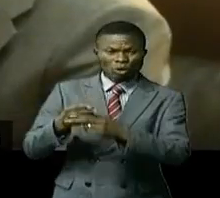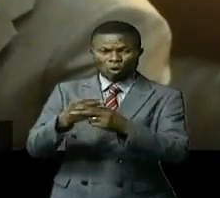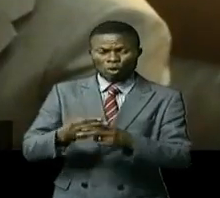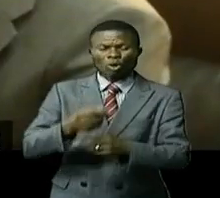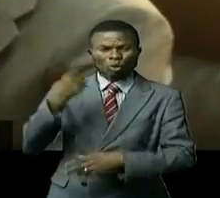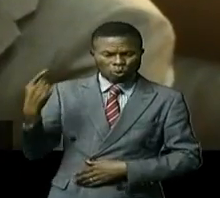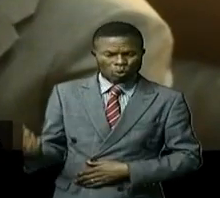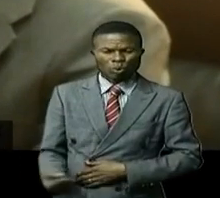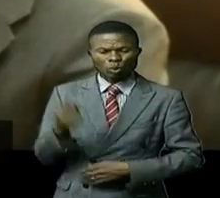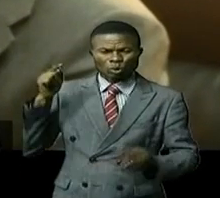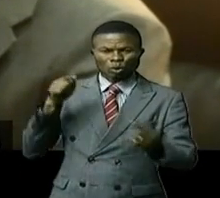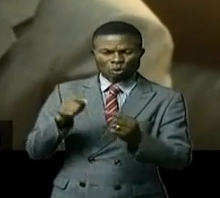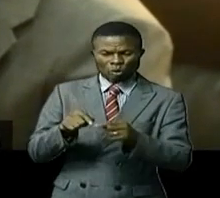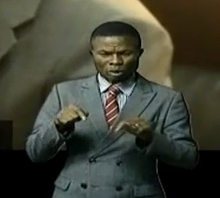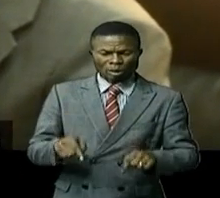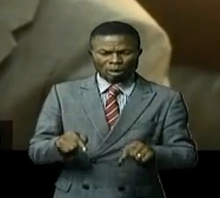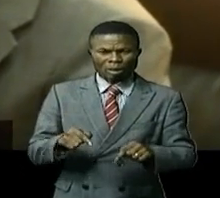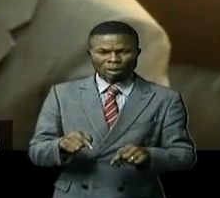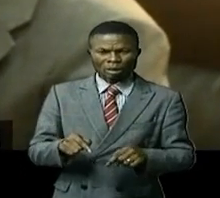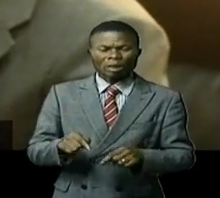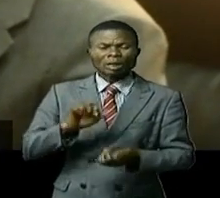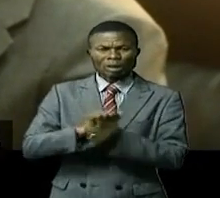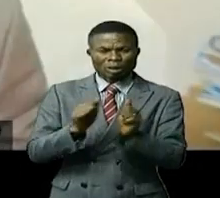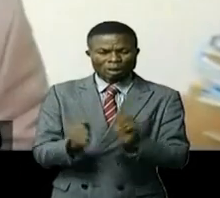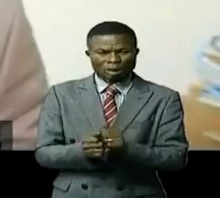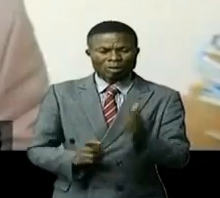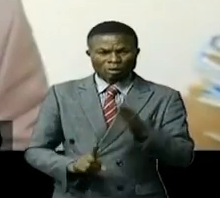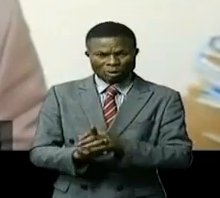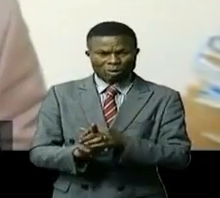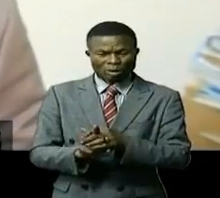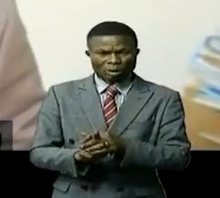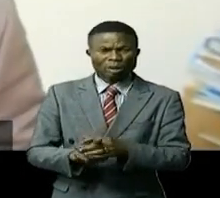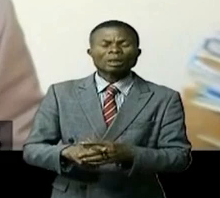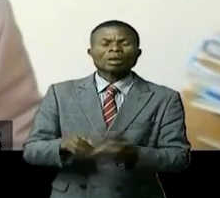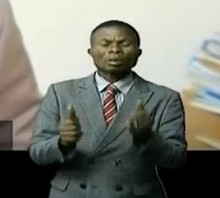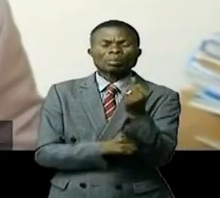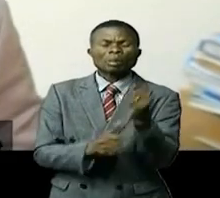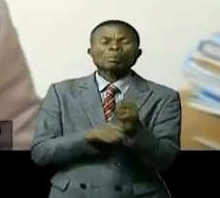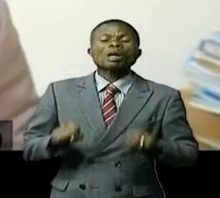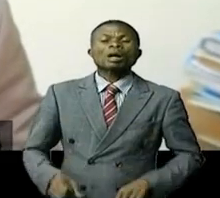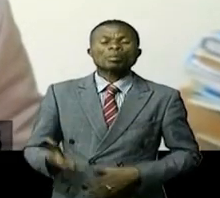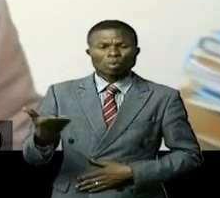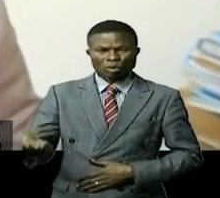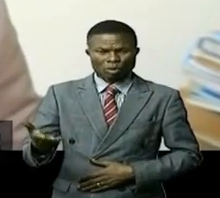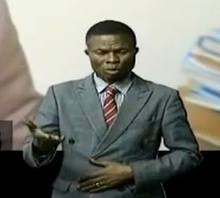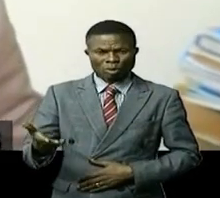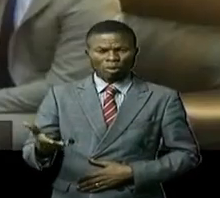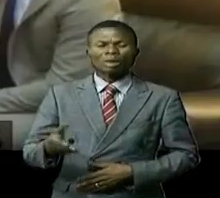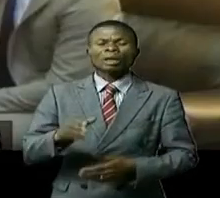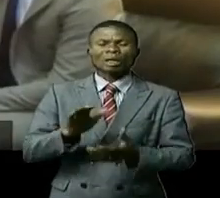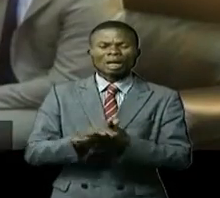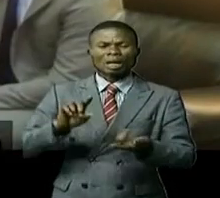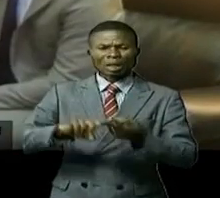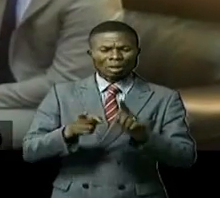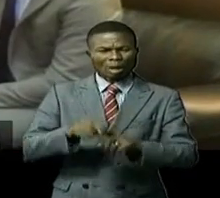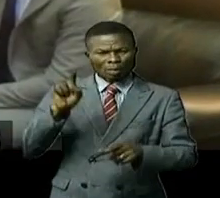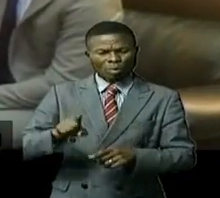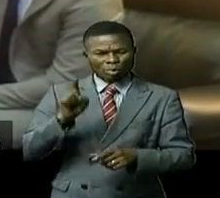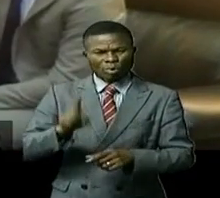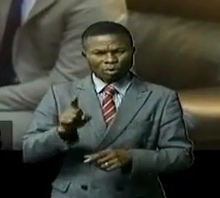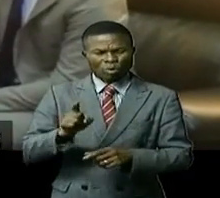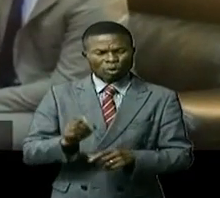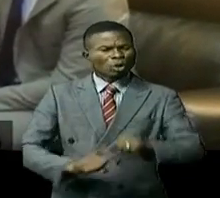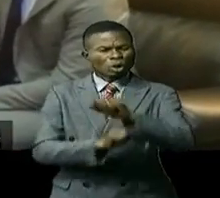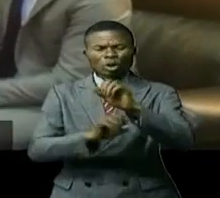permanente jusque-là, assurée que par l'Luxembourg, l'RDC, a-t-il dit à son interlocuteur, a besoin de l'appui de tous